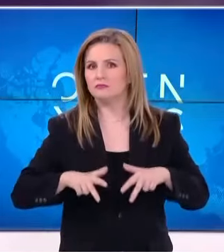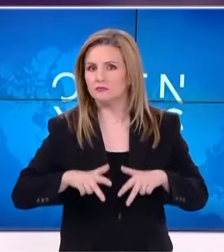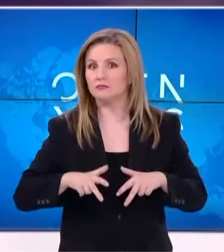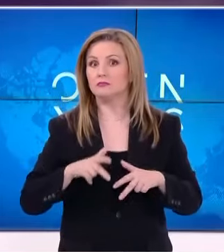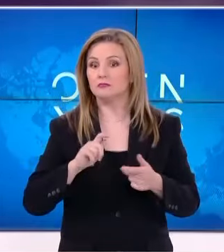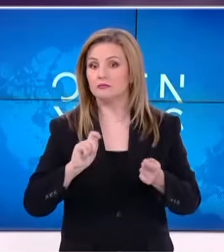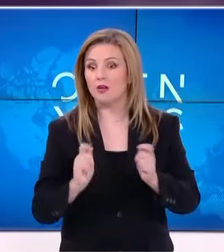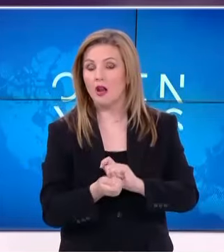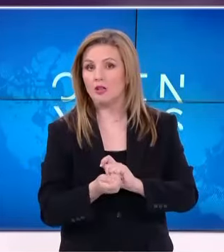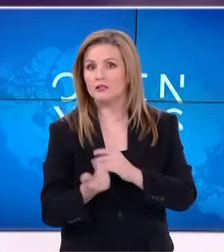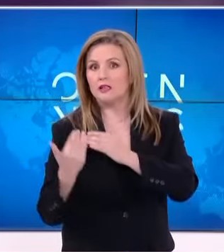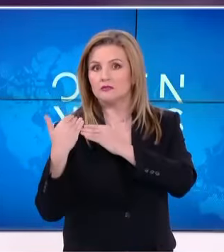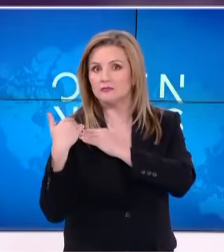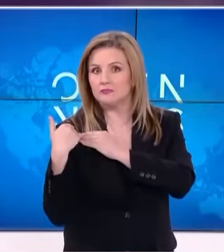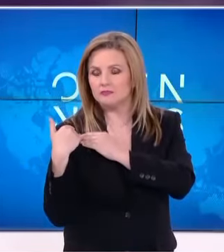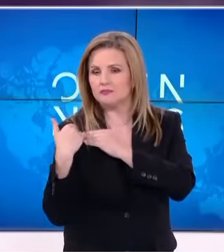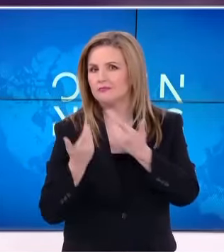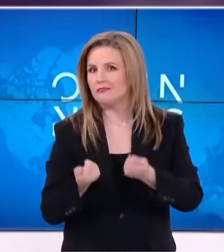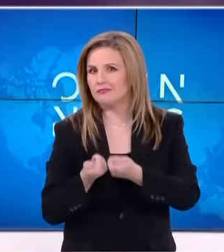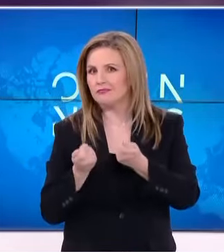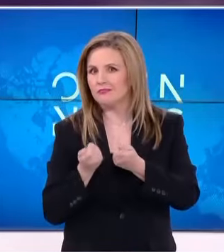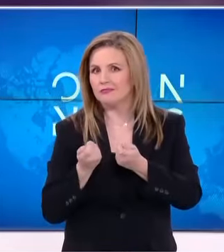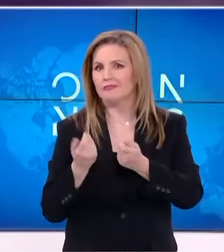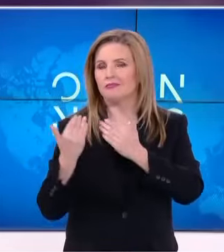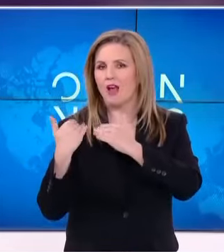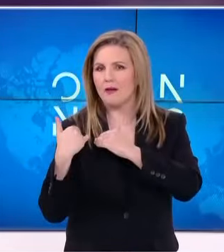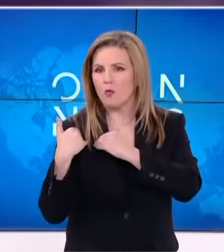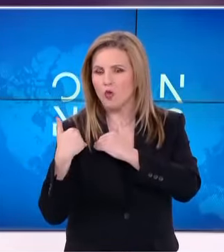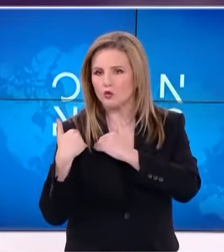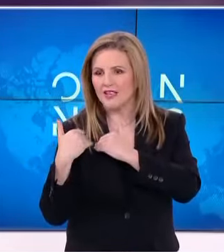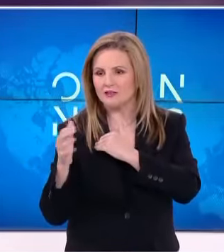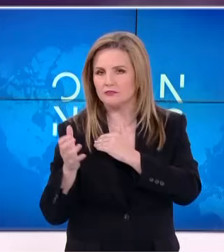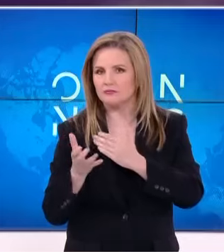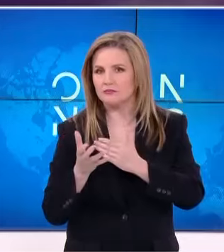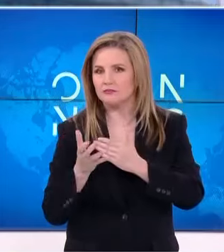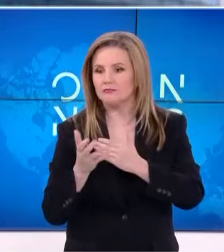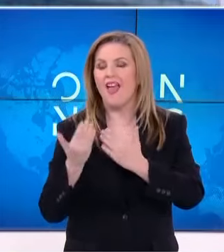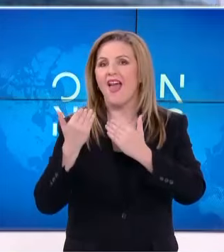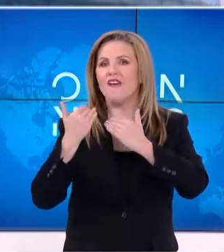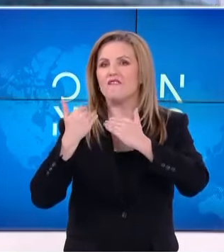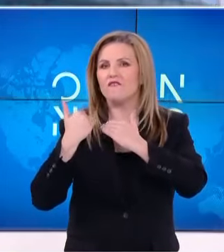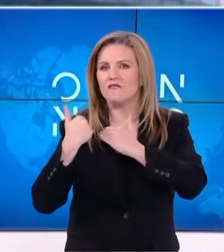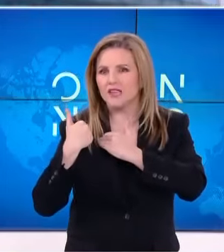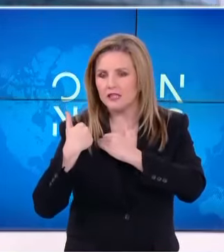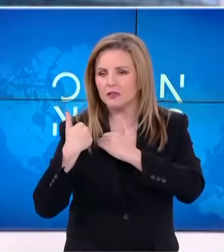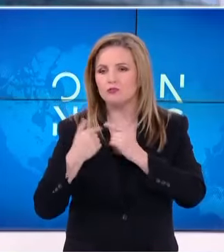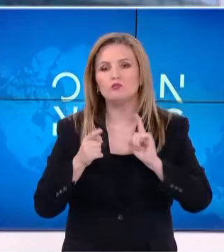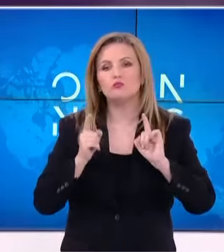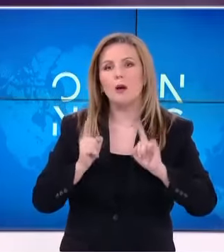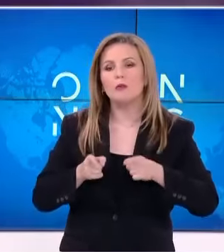αλλάζοντας την αρμοδιότητα και παίρνοντας την ε ε ευθύνη αυτού που θα